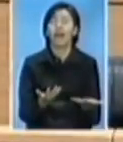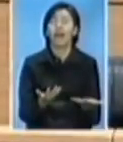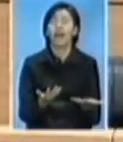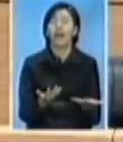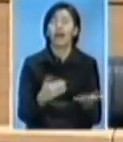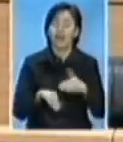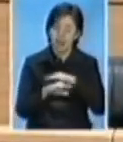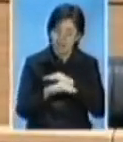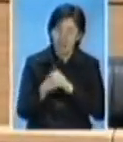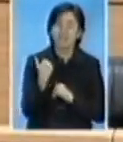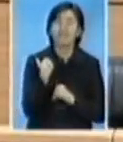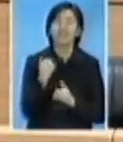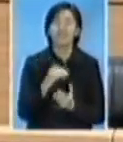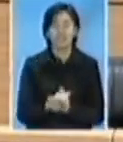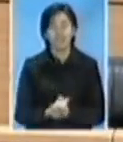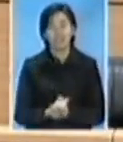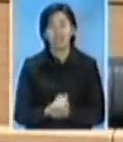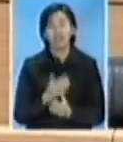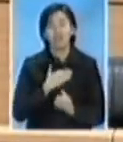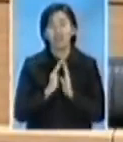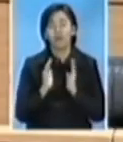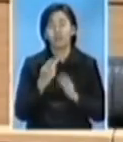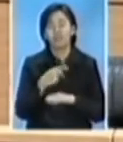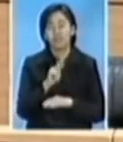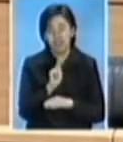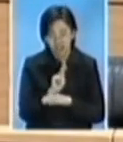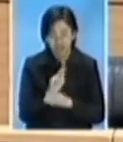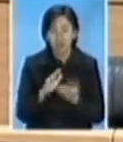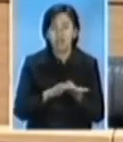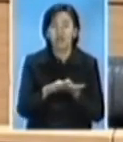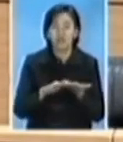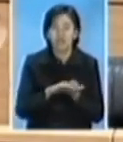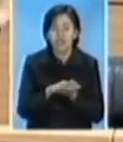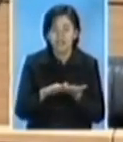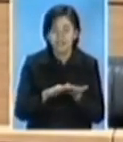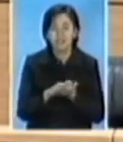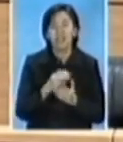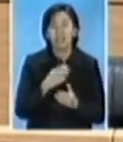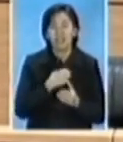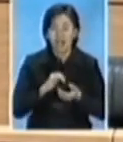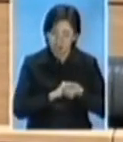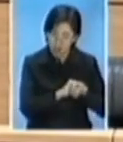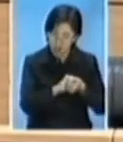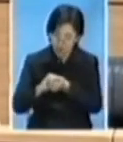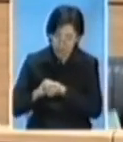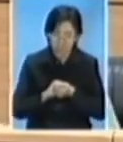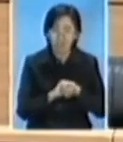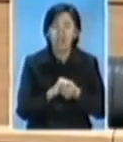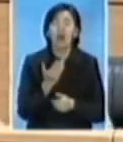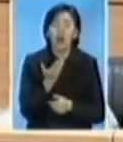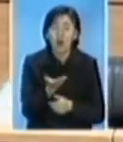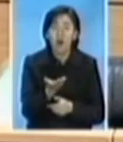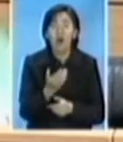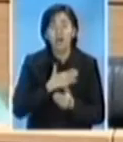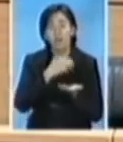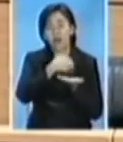ได้ดังนั้นวันนี้กราบขอบคุณท่านประธานครับขออภัยจริงๆครับ และยังอยากจะสมานฉันท์และขอให้ท่านน